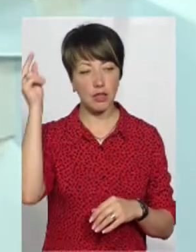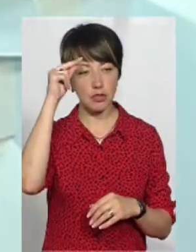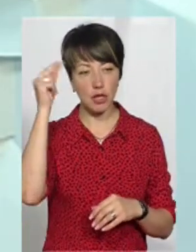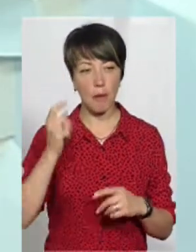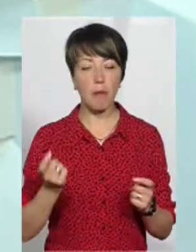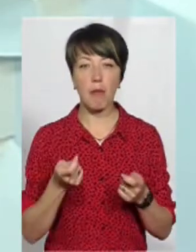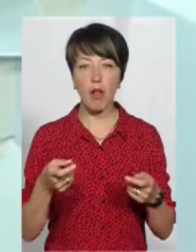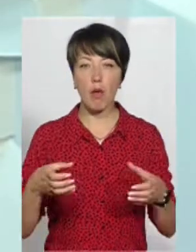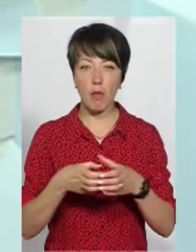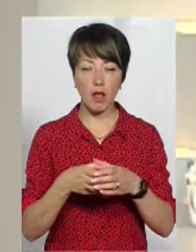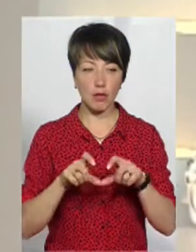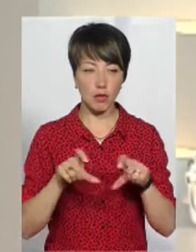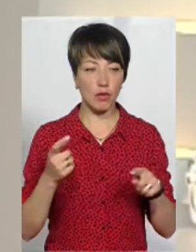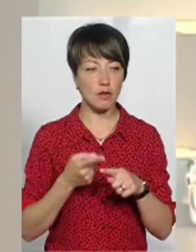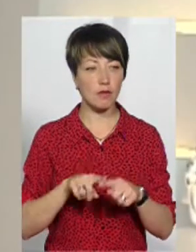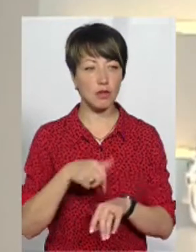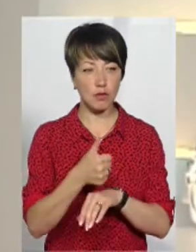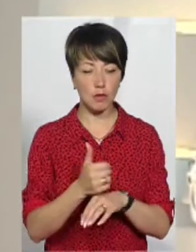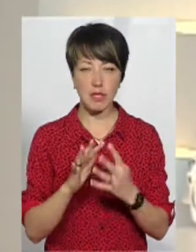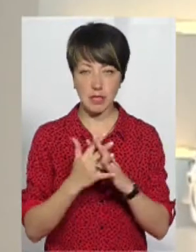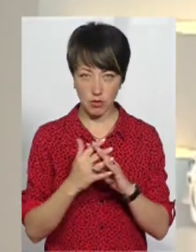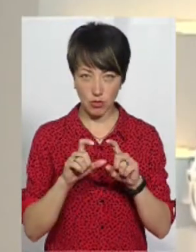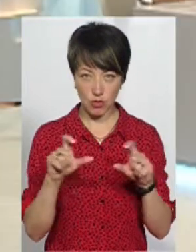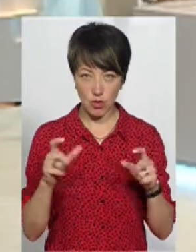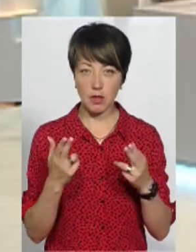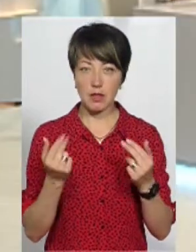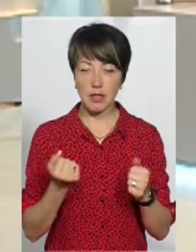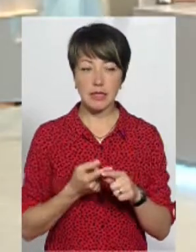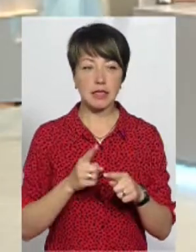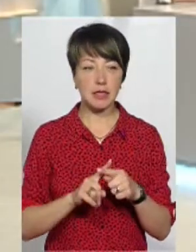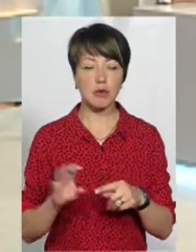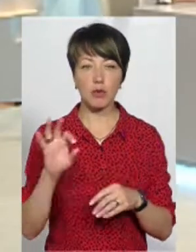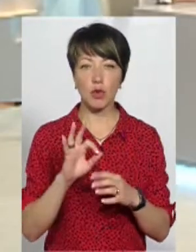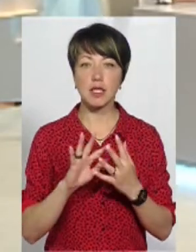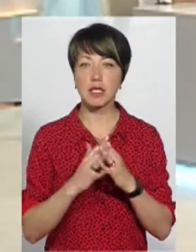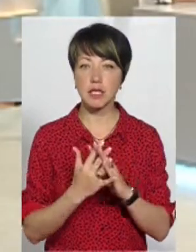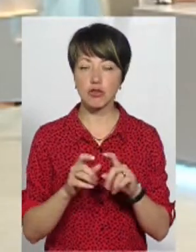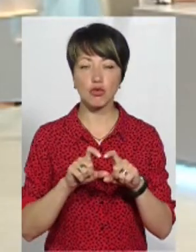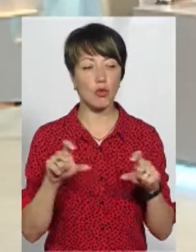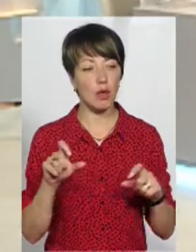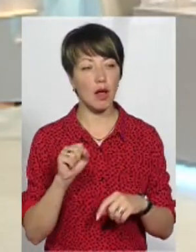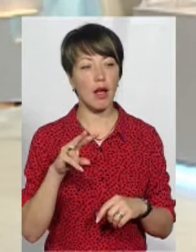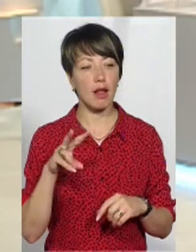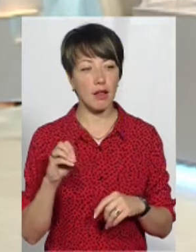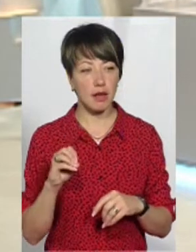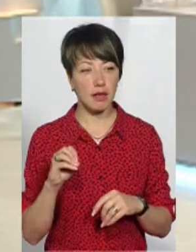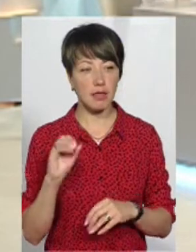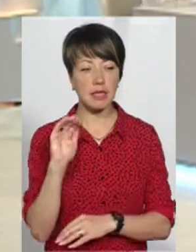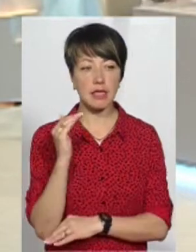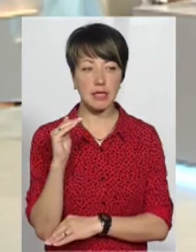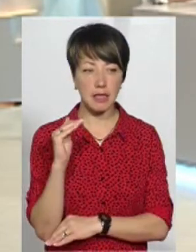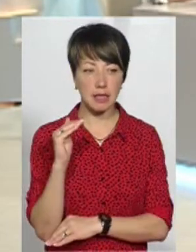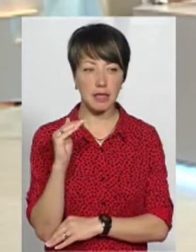навчаються у малокомплектних школах. В основному це йдеться про сільські школи, так? Без сумніву, це йдеться про сільські школи, але